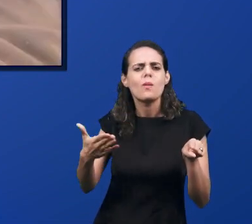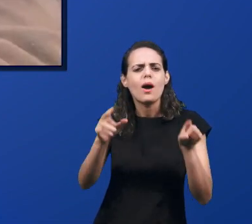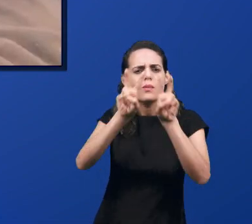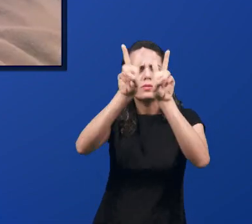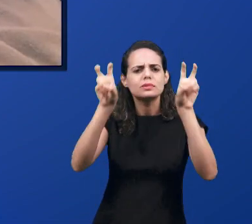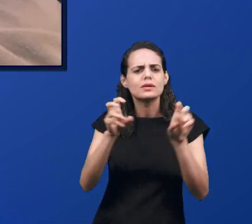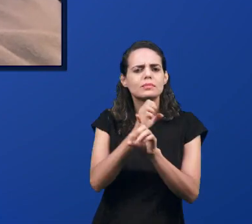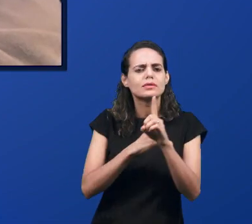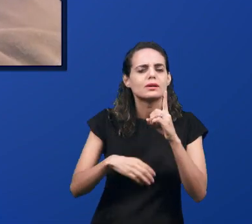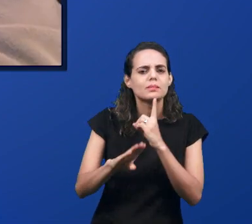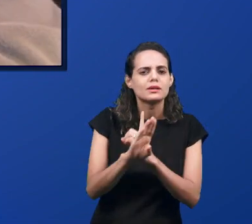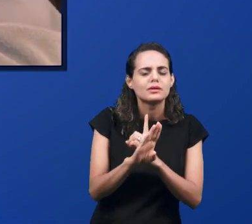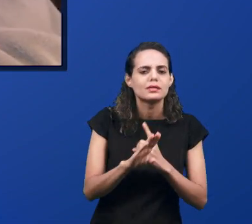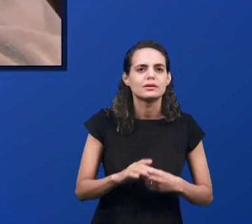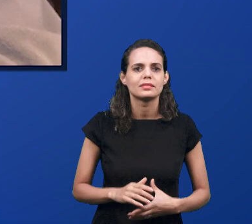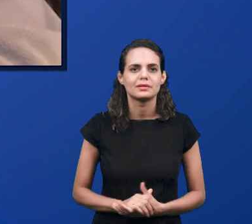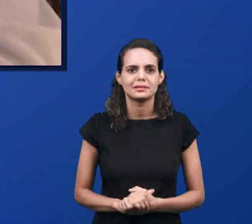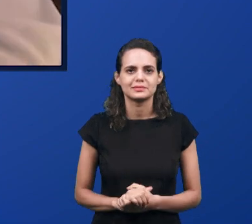EBD.